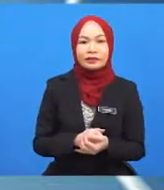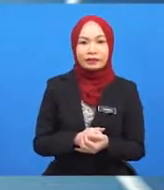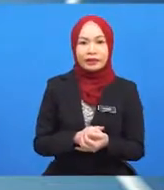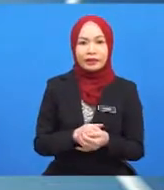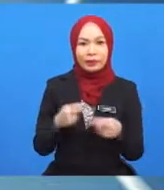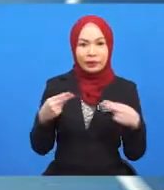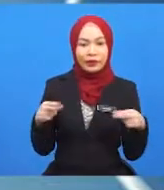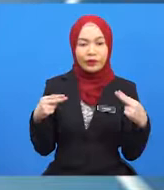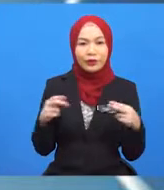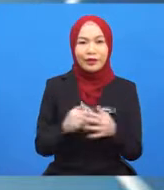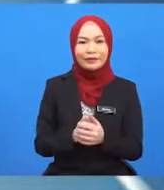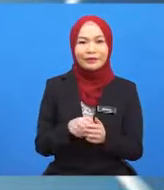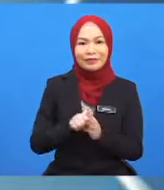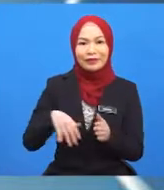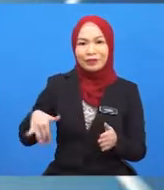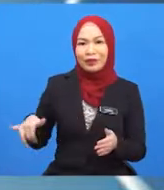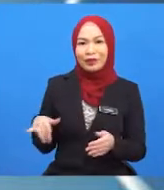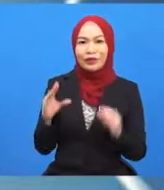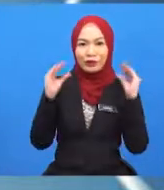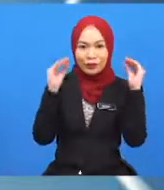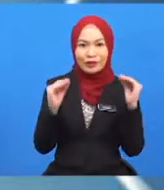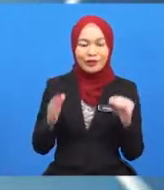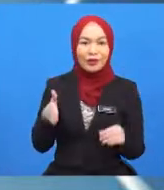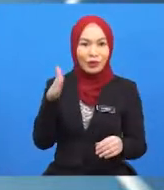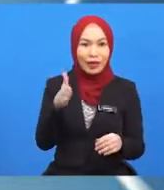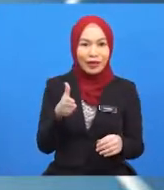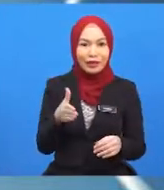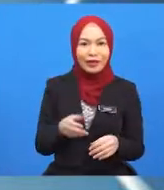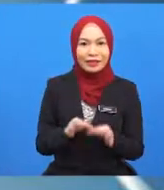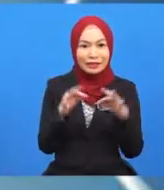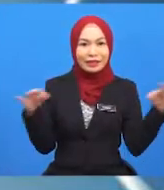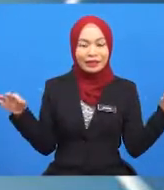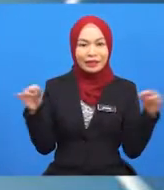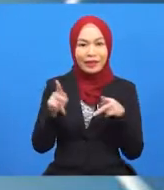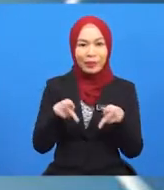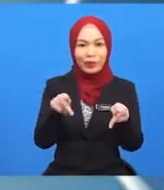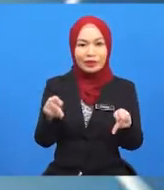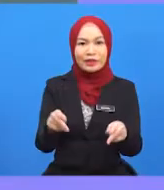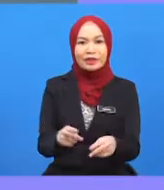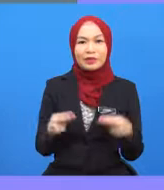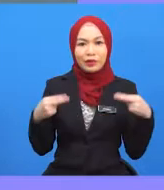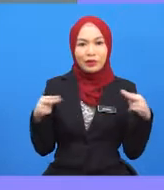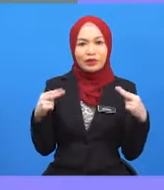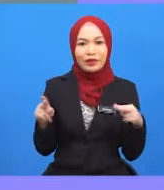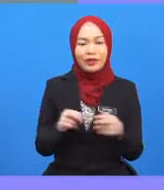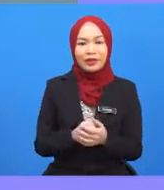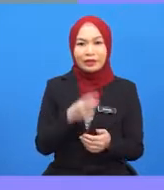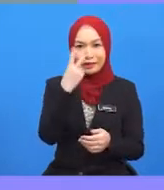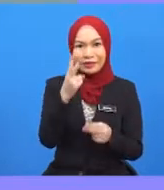Sebelum cikgu menceritakan apa itu proses peneutralan, cuba kita lihat video ini.